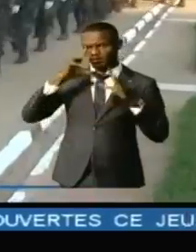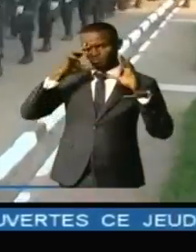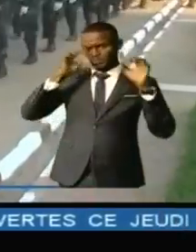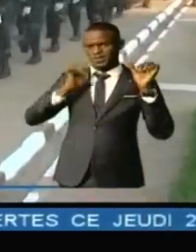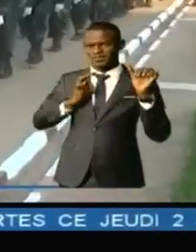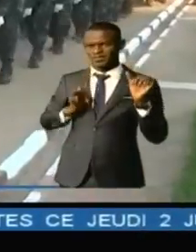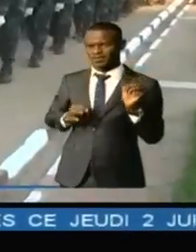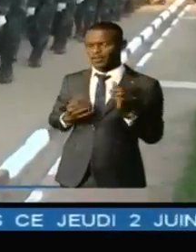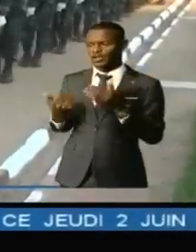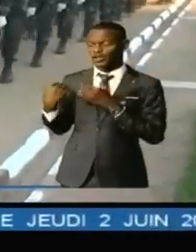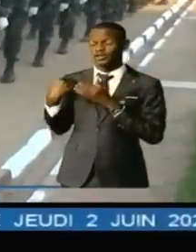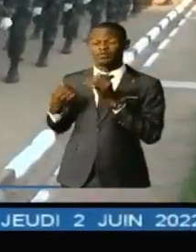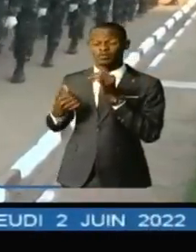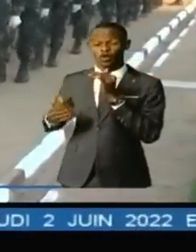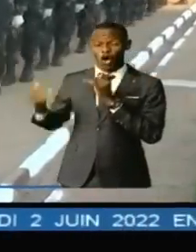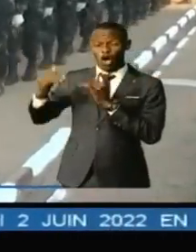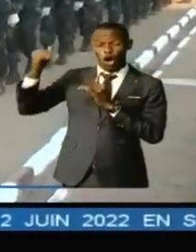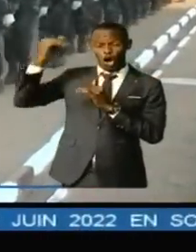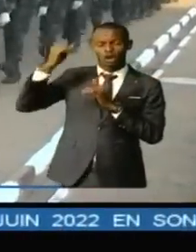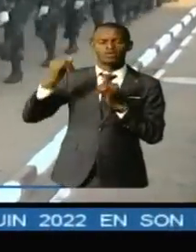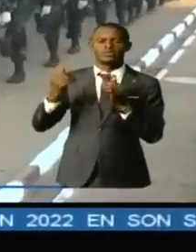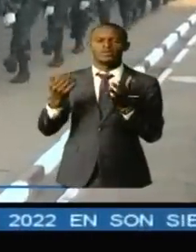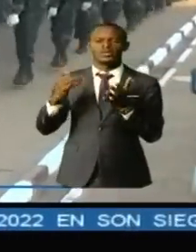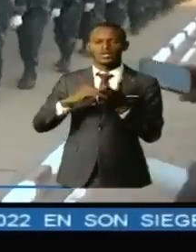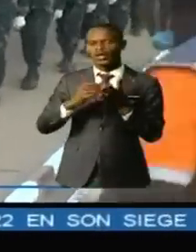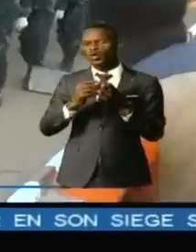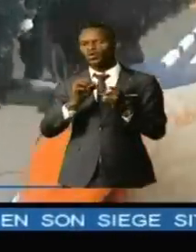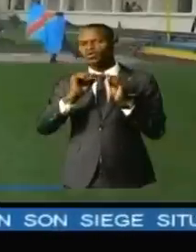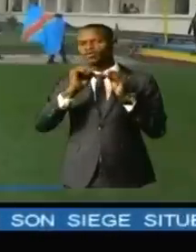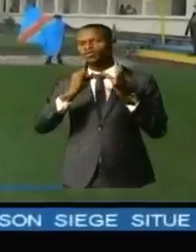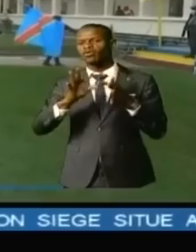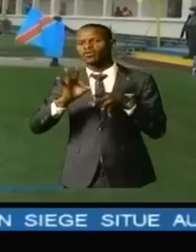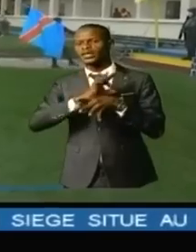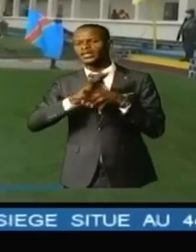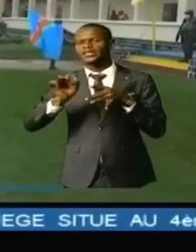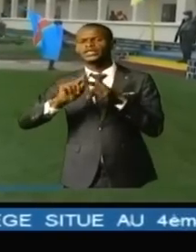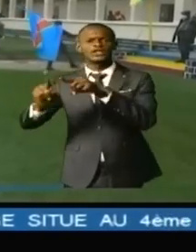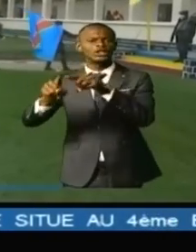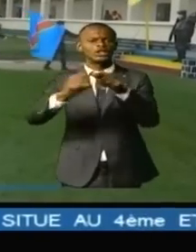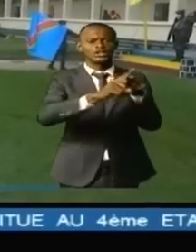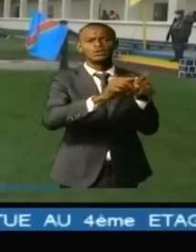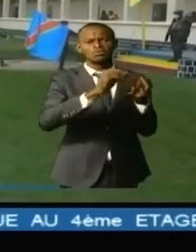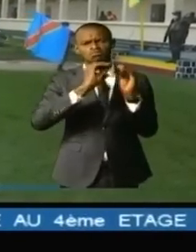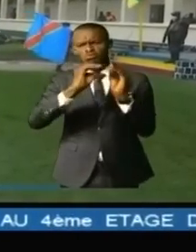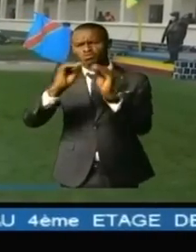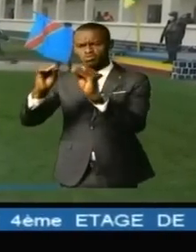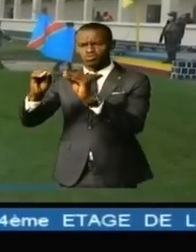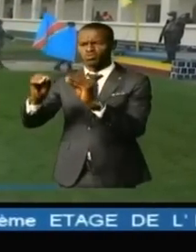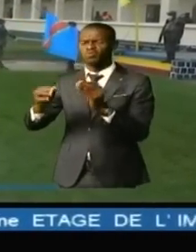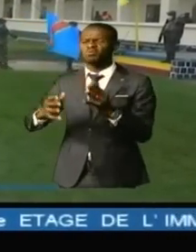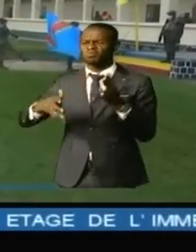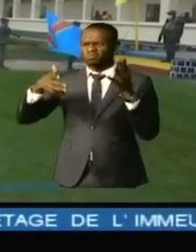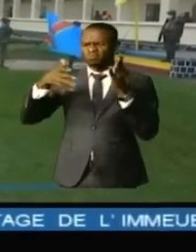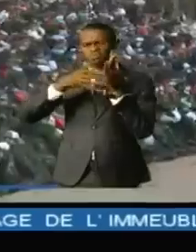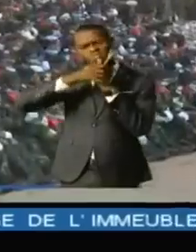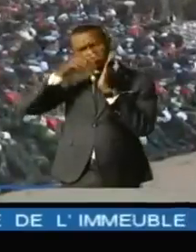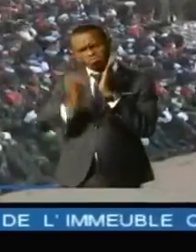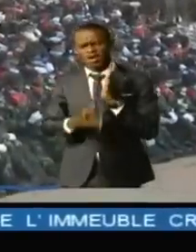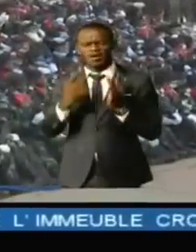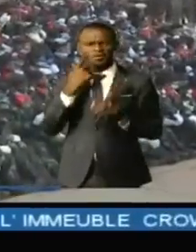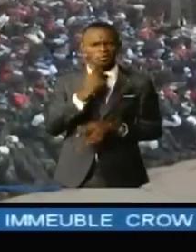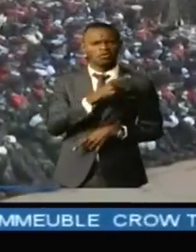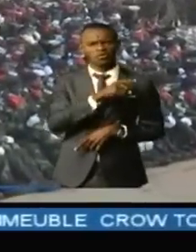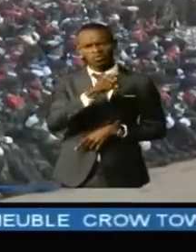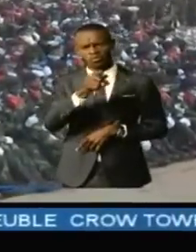Tshisekedi Tshilombo, et félicité les corps professoral, civil comme militaire, pour le travail abattu et dont le fruit est palpable